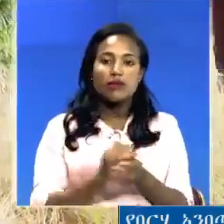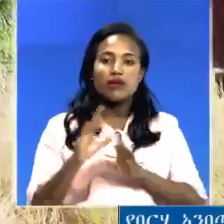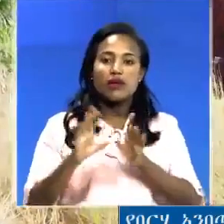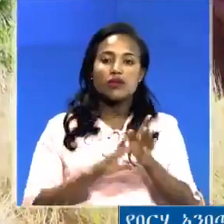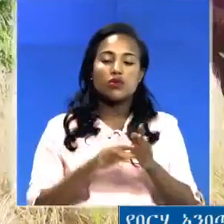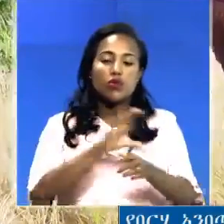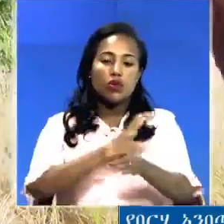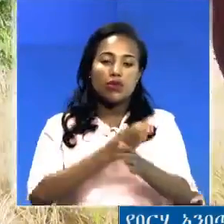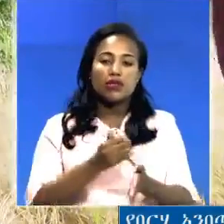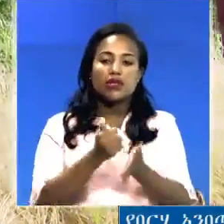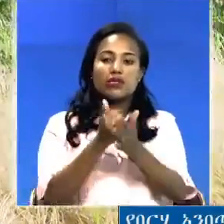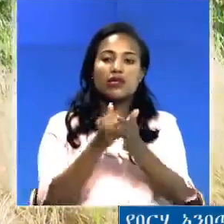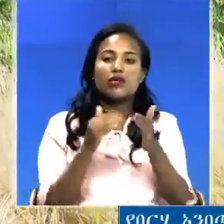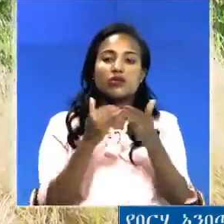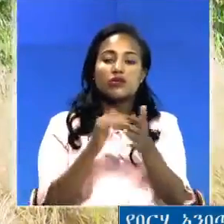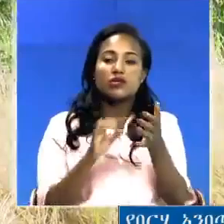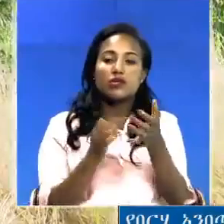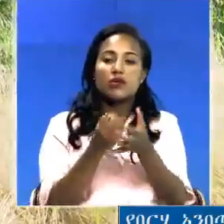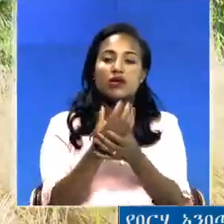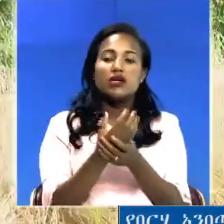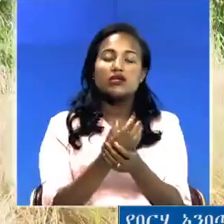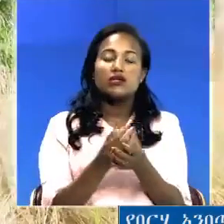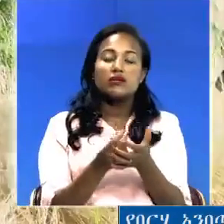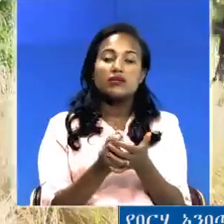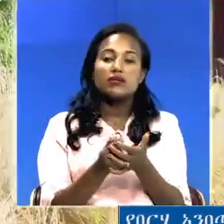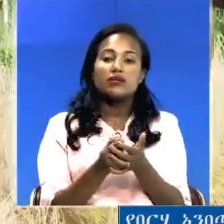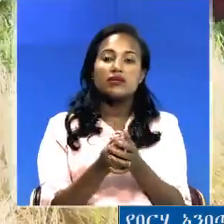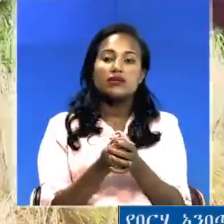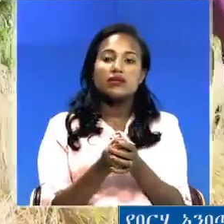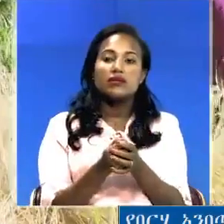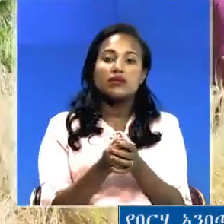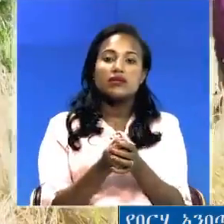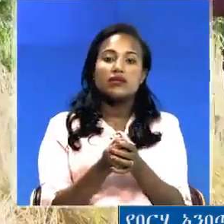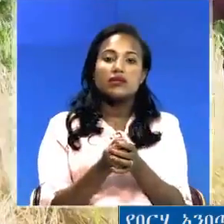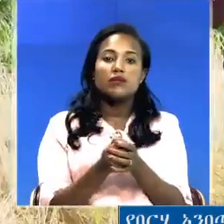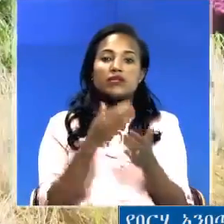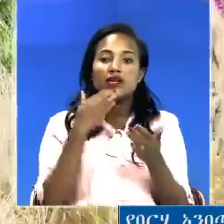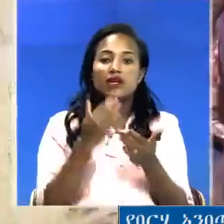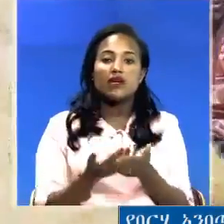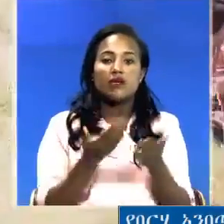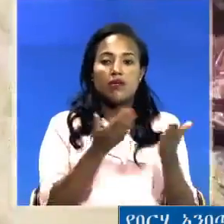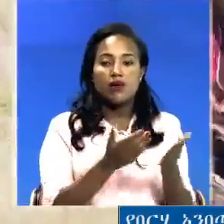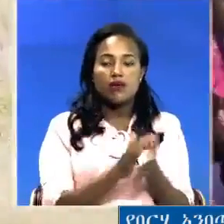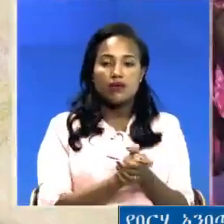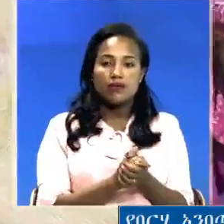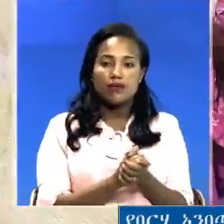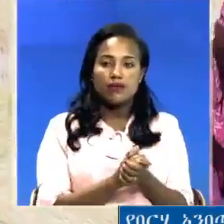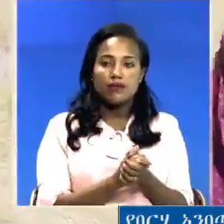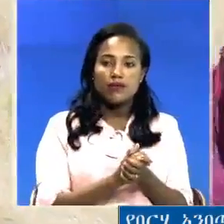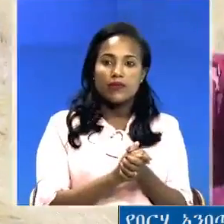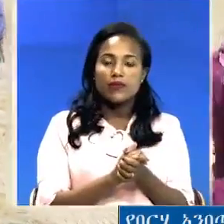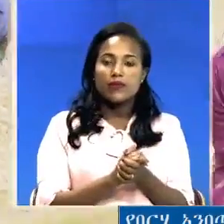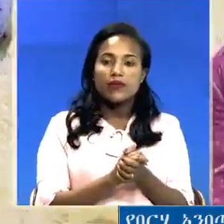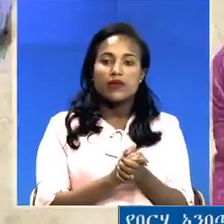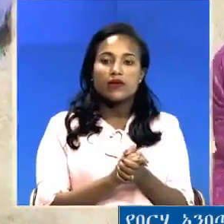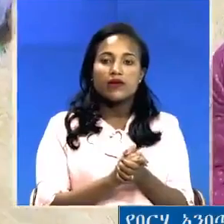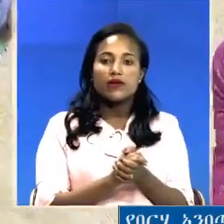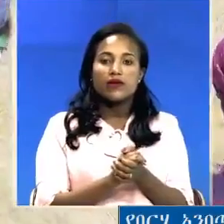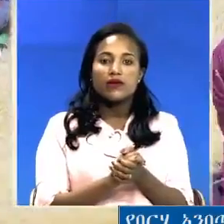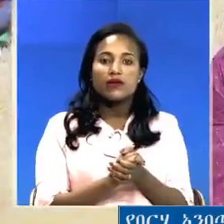እገዛ የደረሱ ሰብሎቻቸው የተሰበሰበላቸው አርሶ አደር ንጋቱ ምስጋናቸውን አቀርበዋል። እጭስም በዚህ